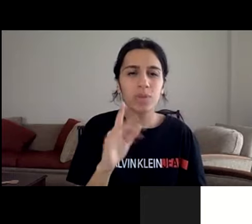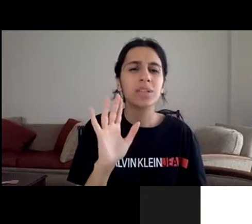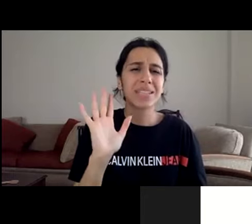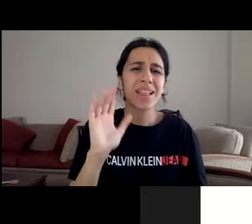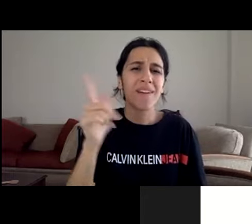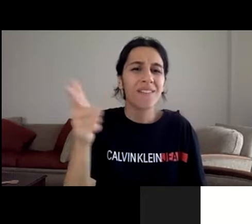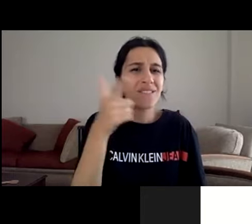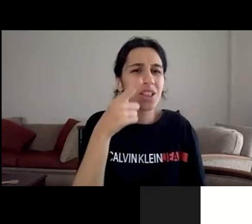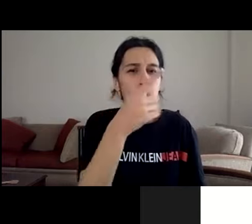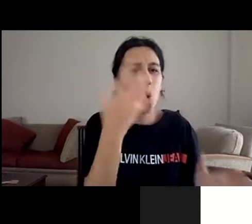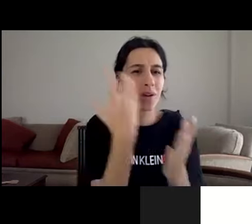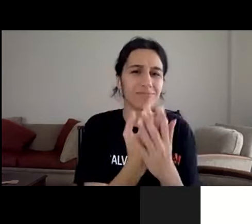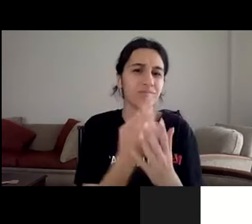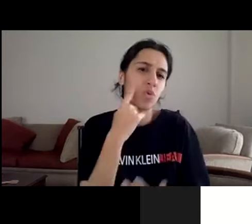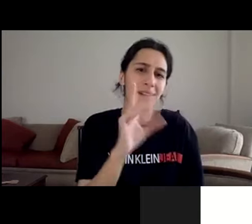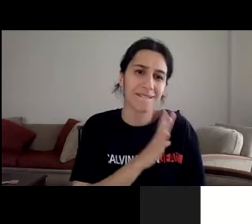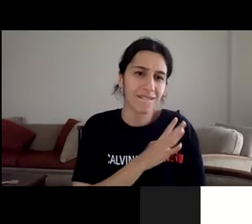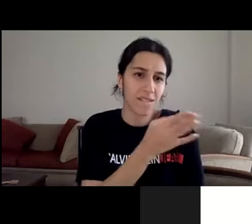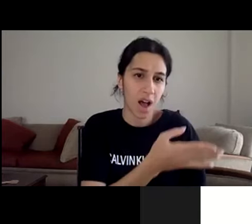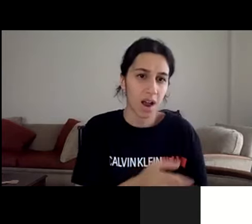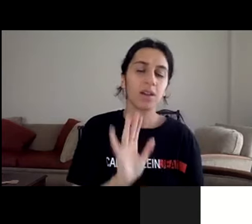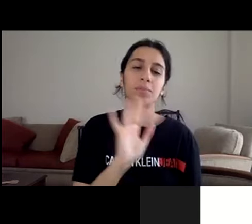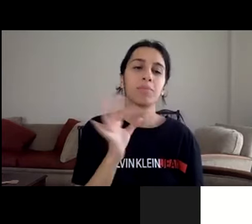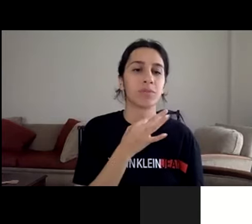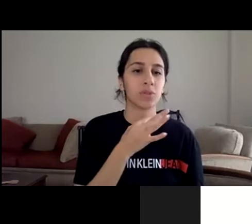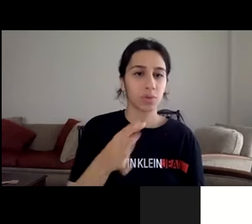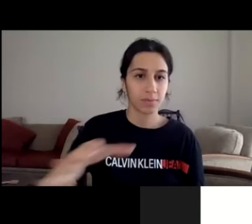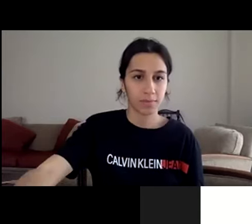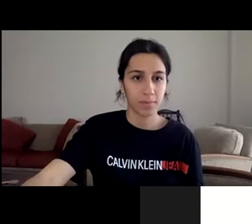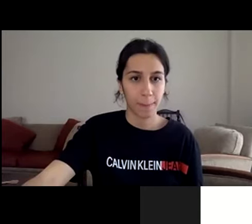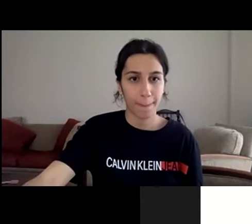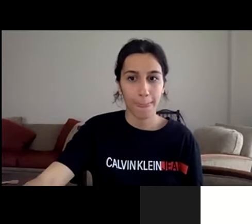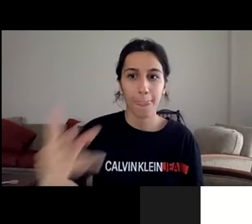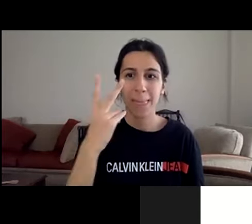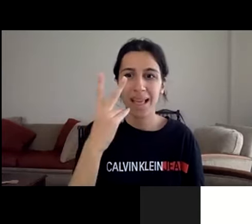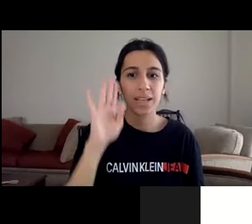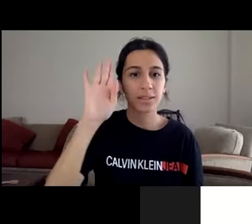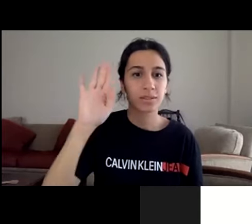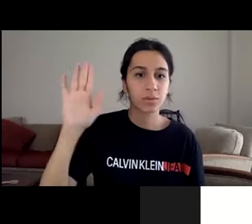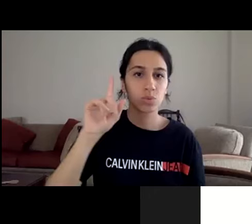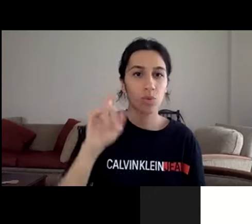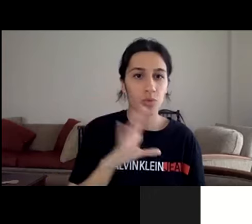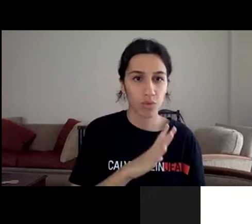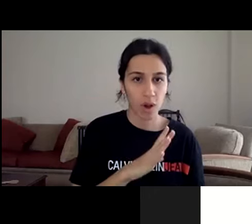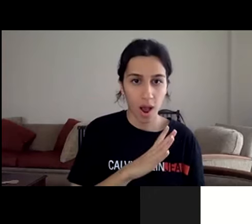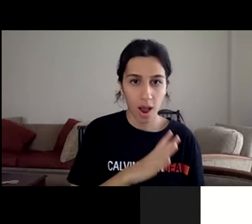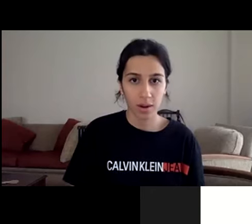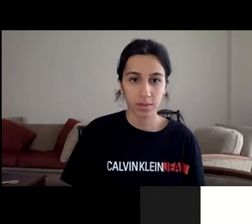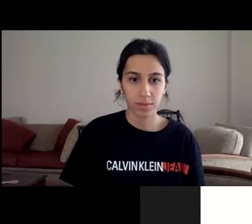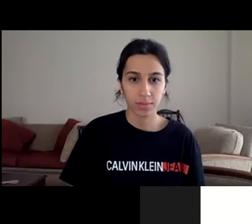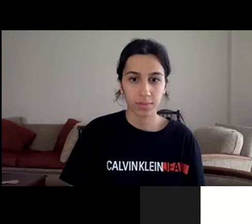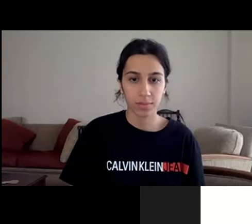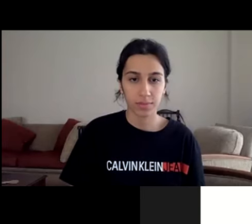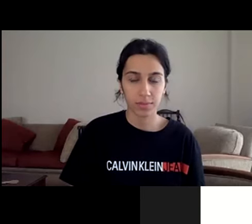video tarafında videosu var. Evet, buradan evet izlenebilir. Tamam hocam. öyle İki yaparsak sevinirim. kişi parmak kaldırdı. Bir tanesi Emre. Emre'ye söz